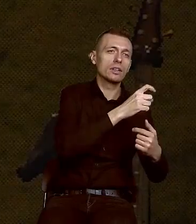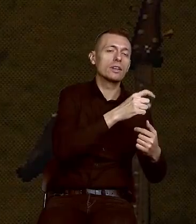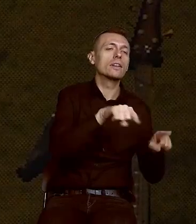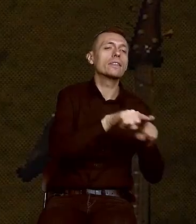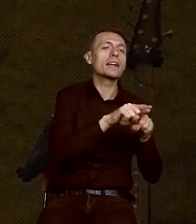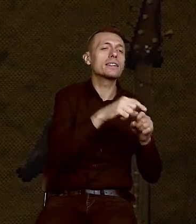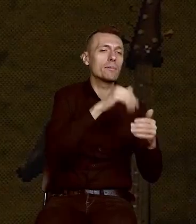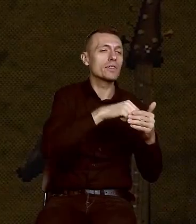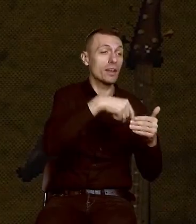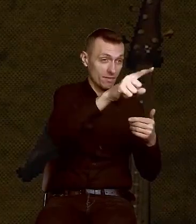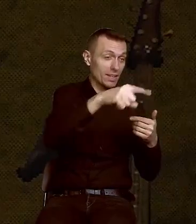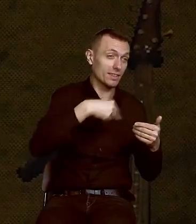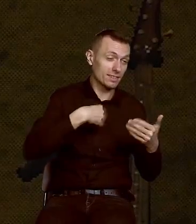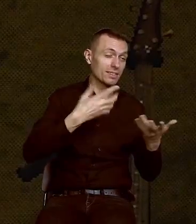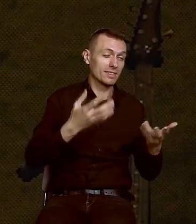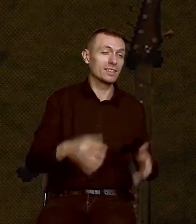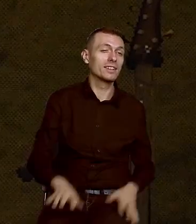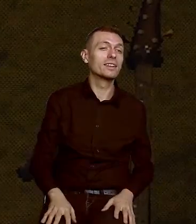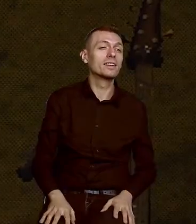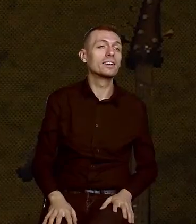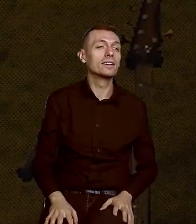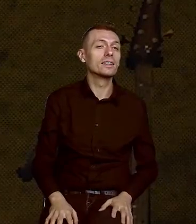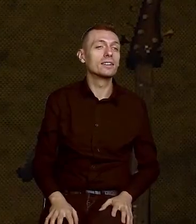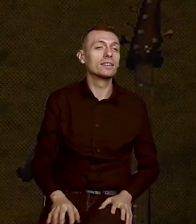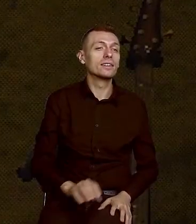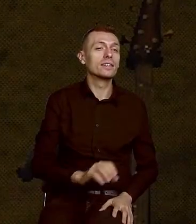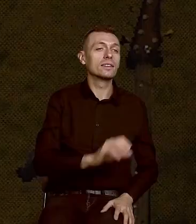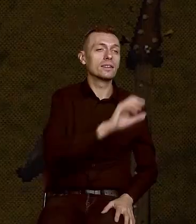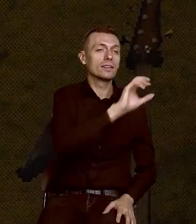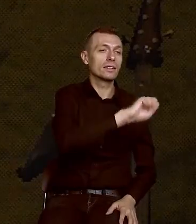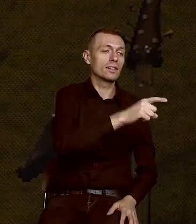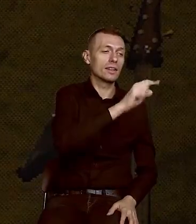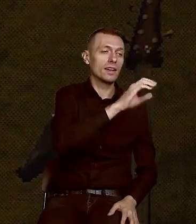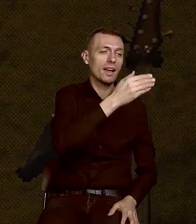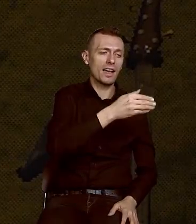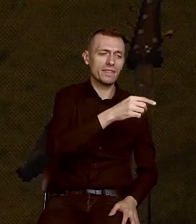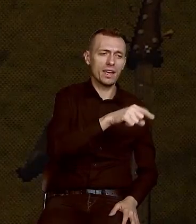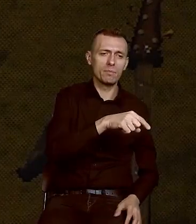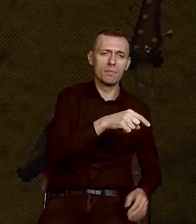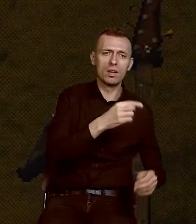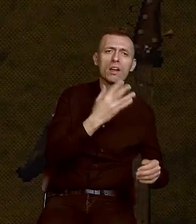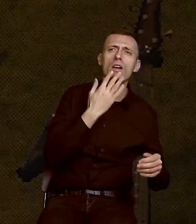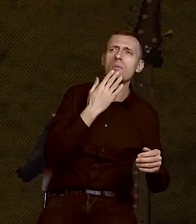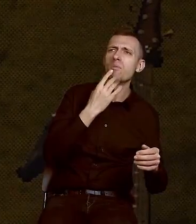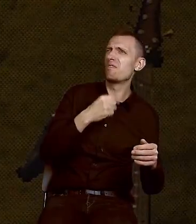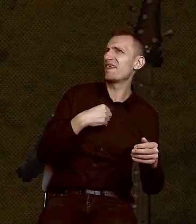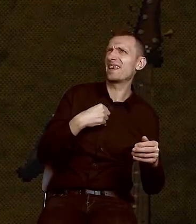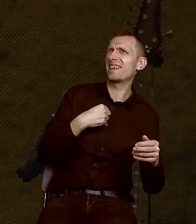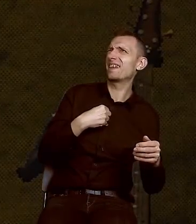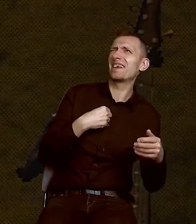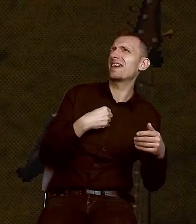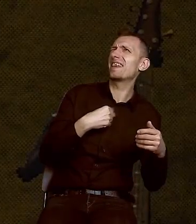ja? Wiecie, co Adam robi? Zrzuca odpowiedzialność na kogoś